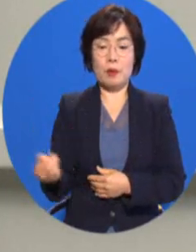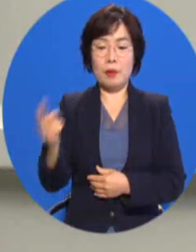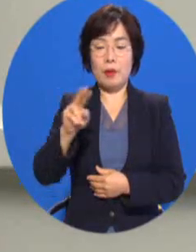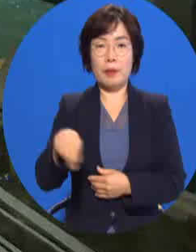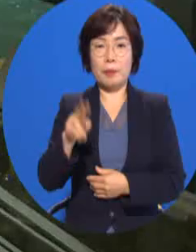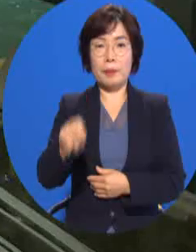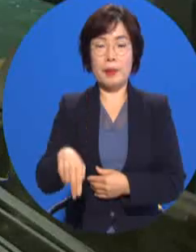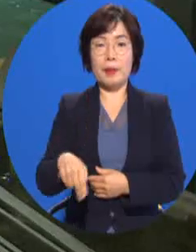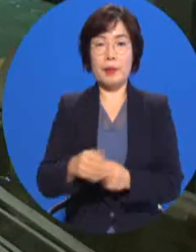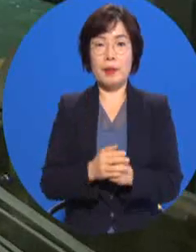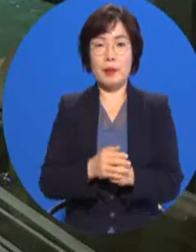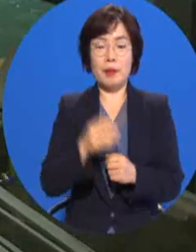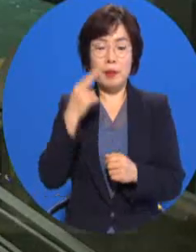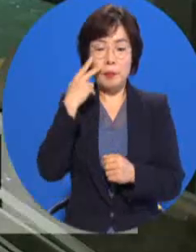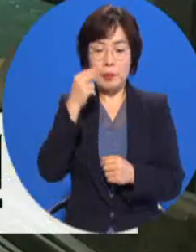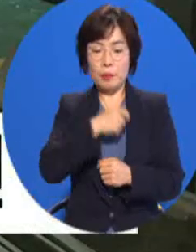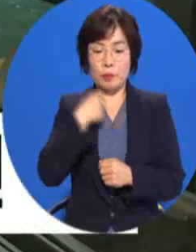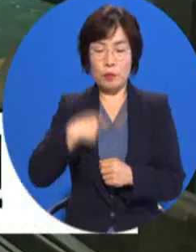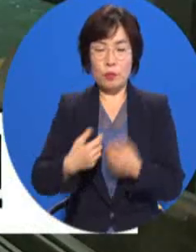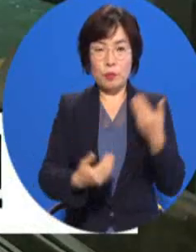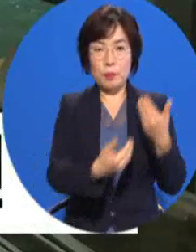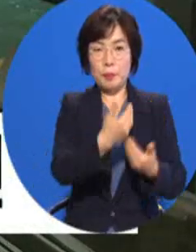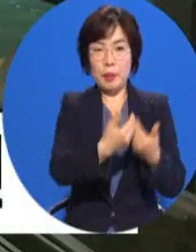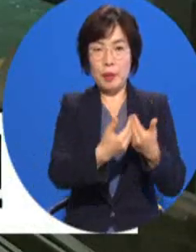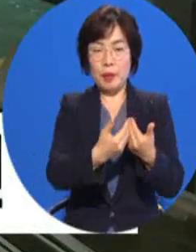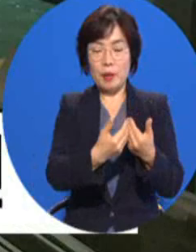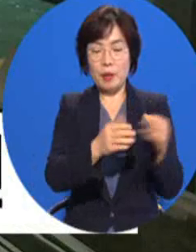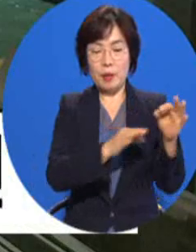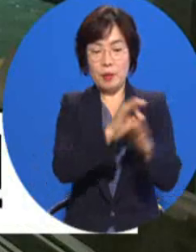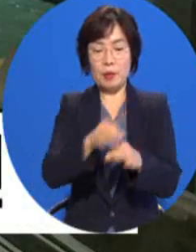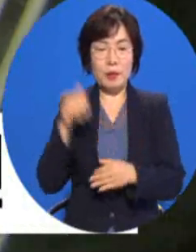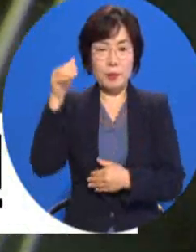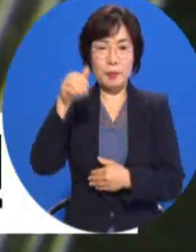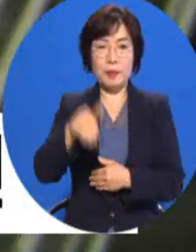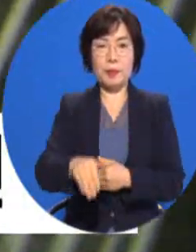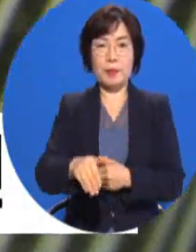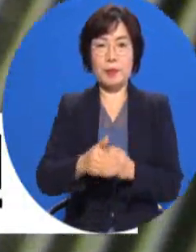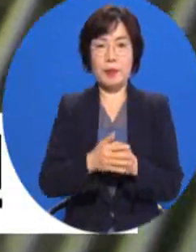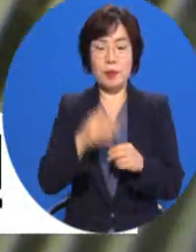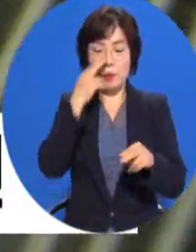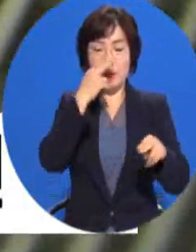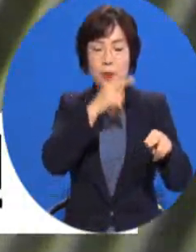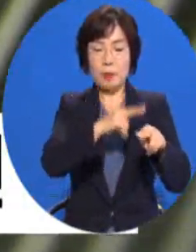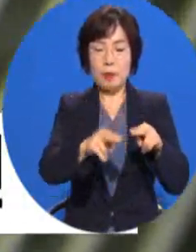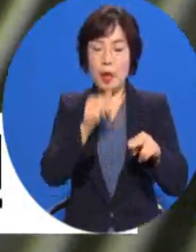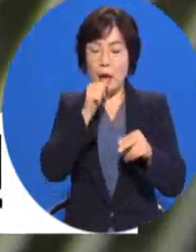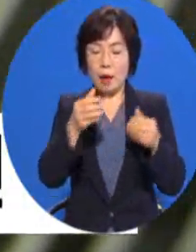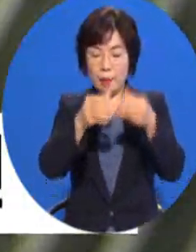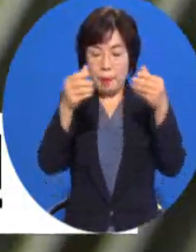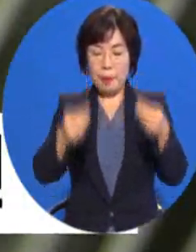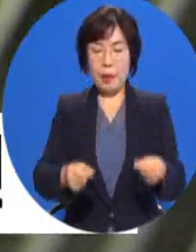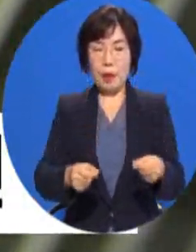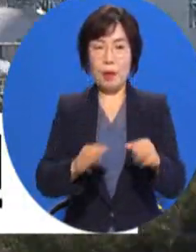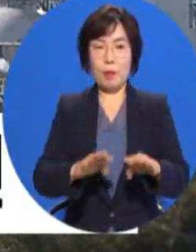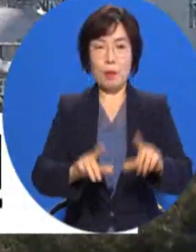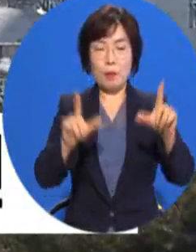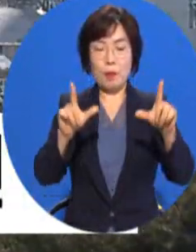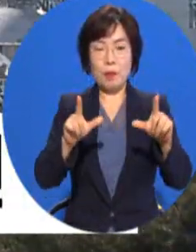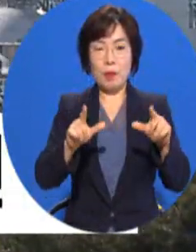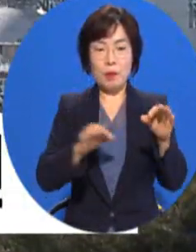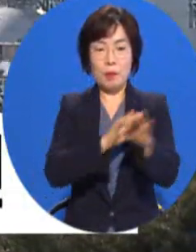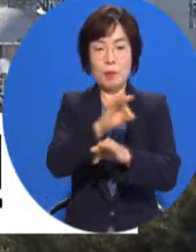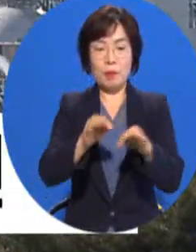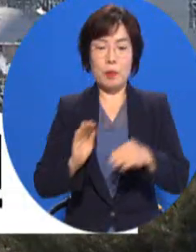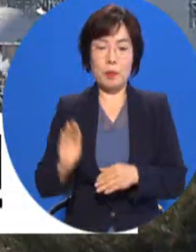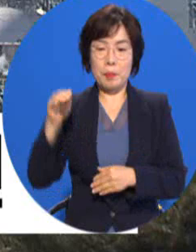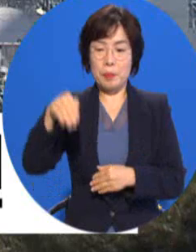그쳤습니다. 미중 무역 분쟁 등의 글로벌 악재가 계속되면서 석유화학과 정유업계는 올해 이렇다 할 실적